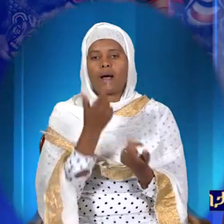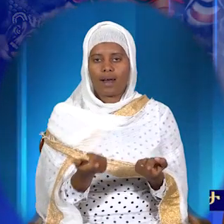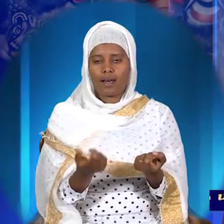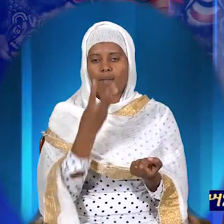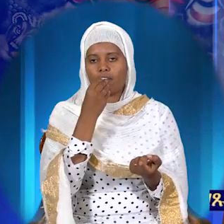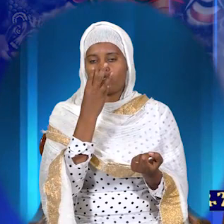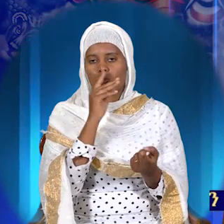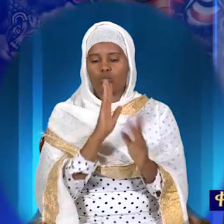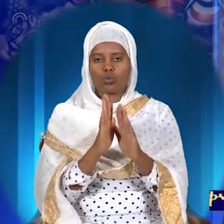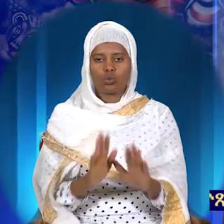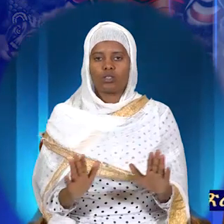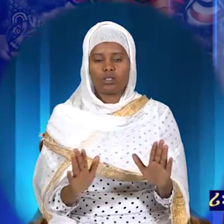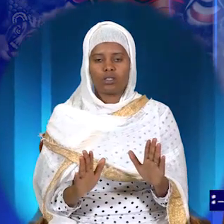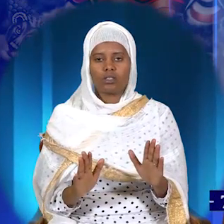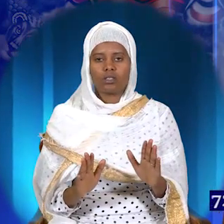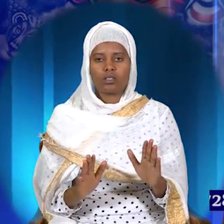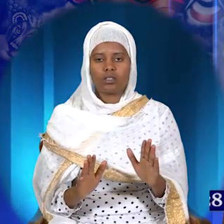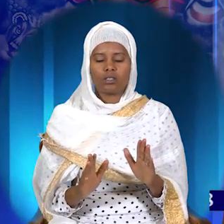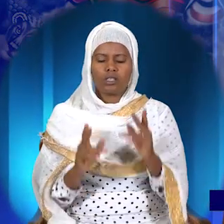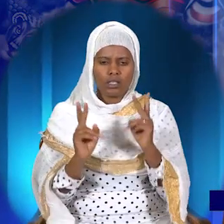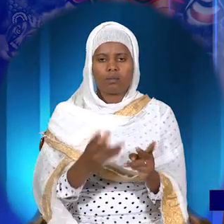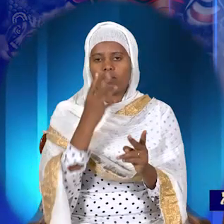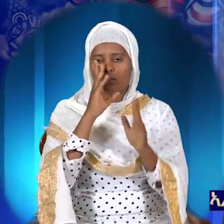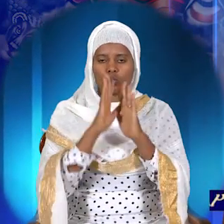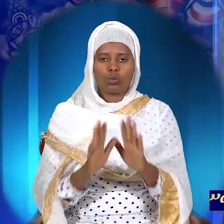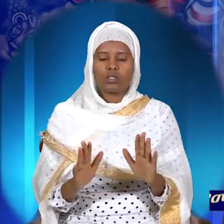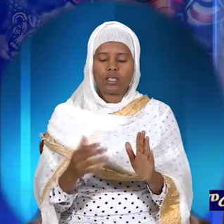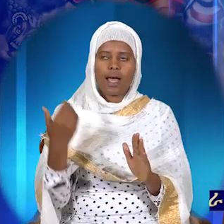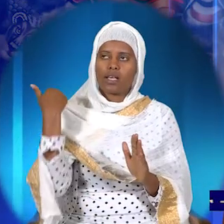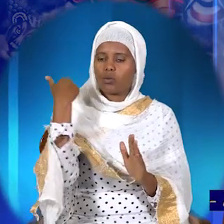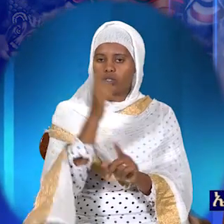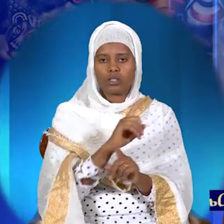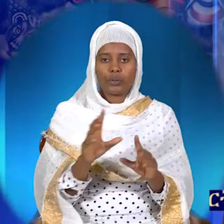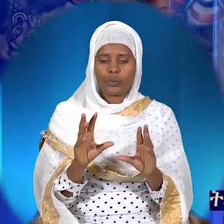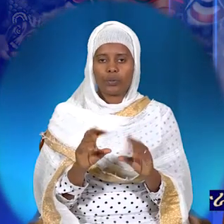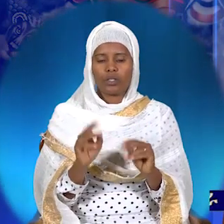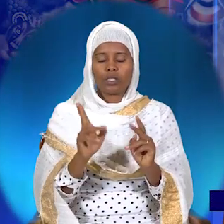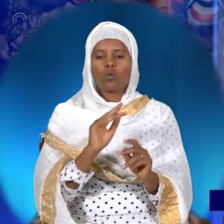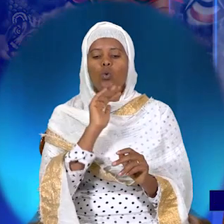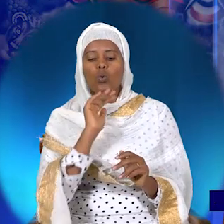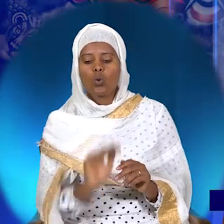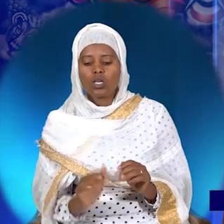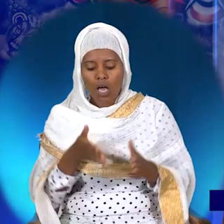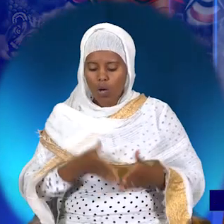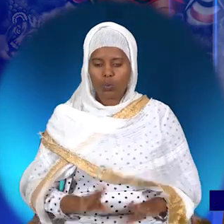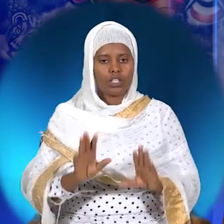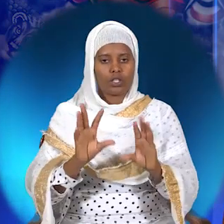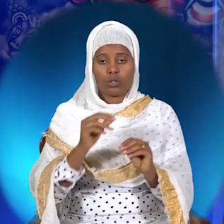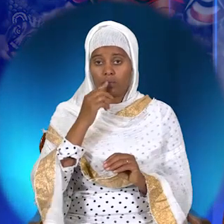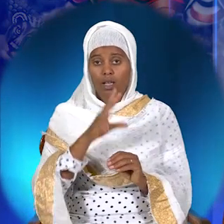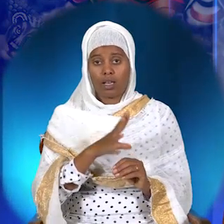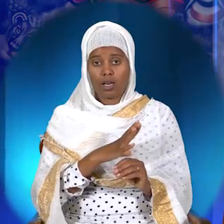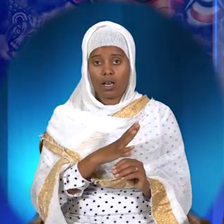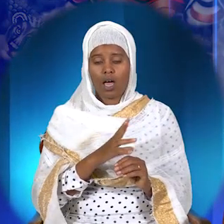عبو يبو هالد عمبر نام منفس قدوسن كلكع كم منفس قدوس اي سر رئيسن كم ولد دما كم زي